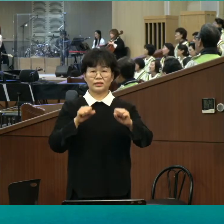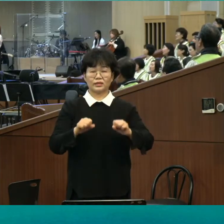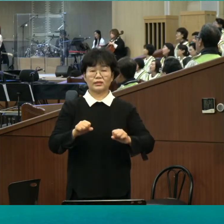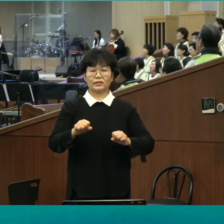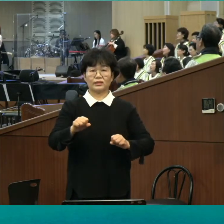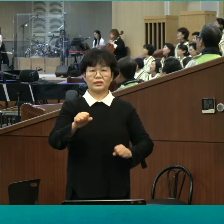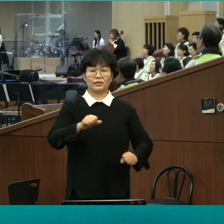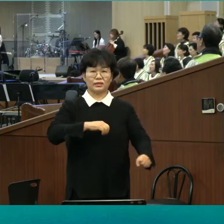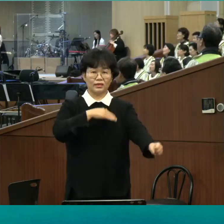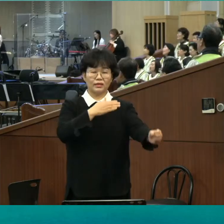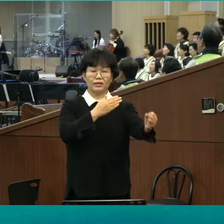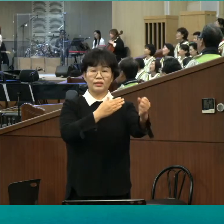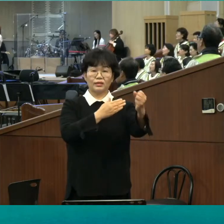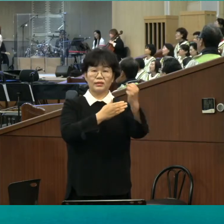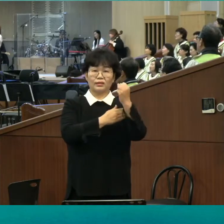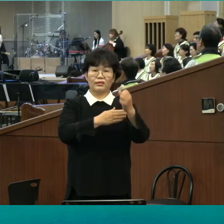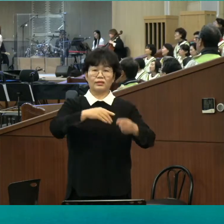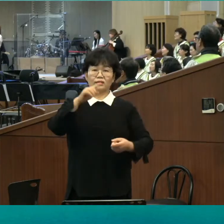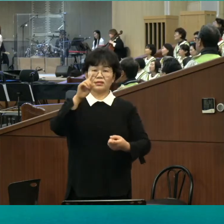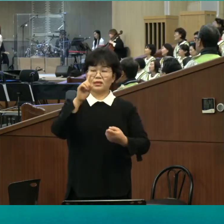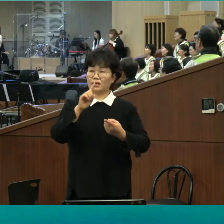역사하실